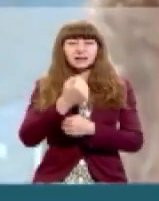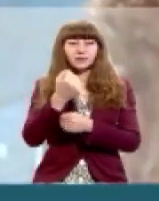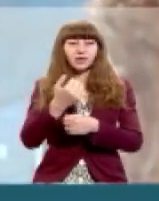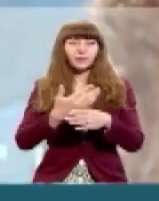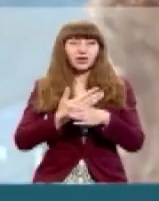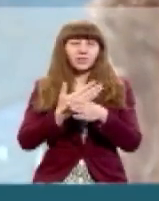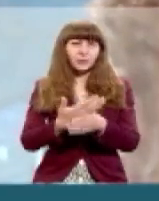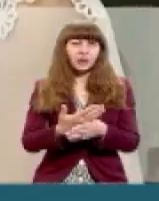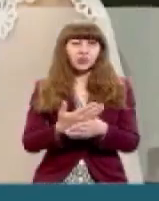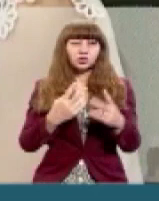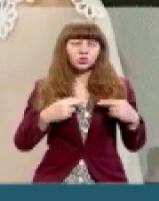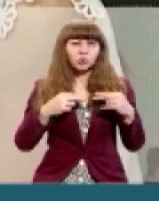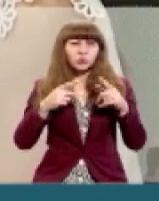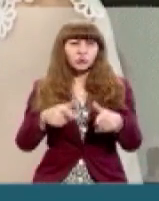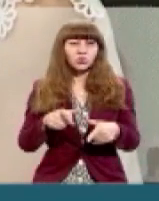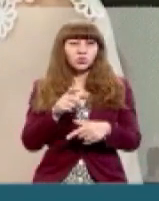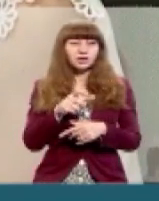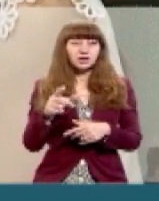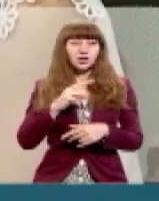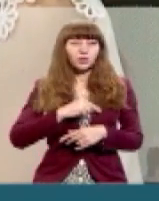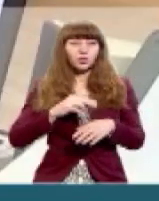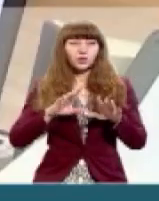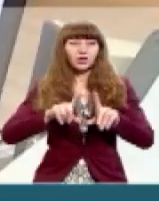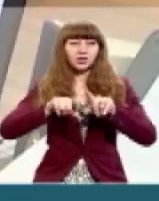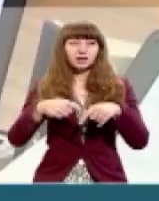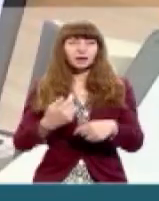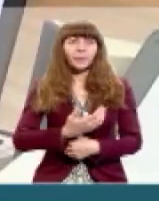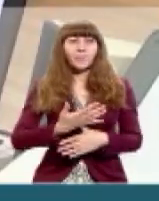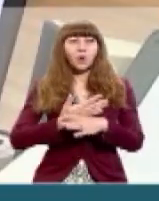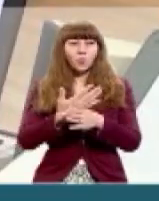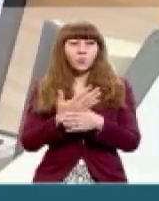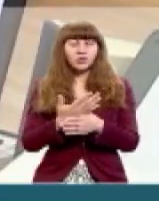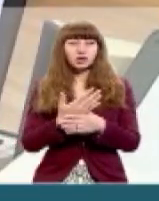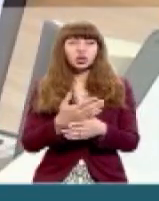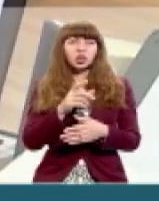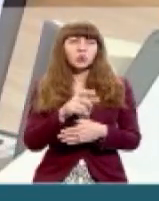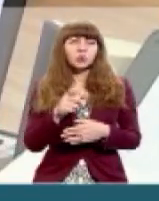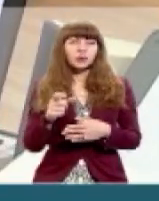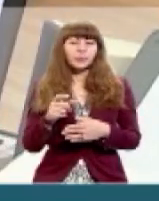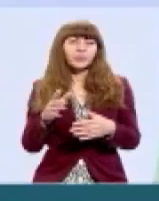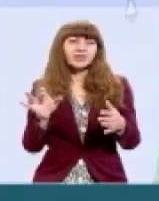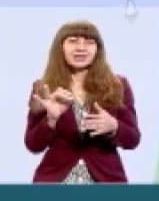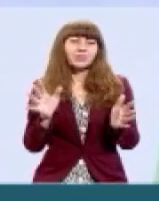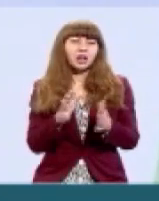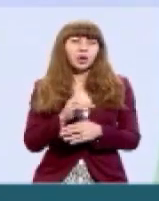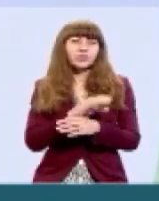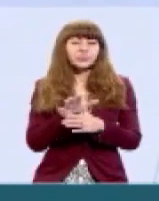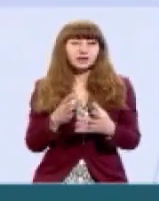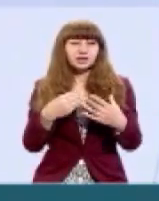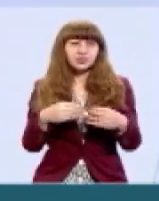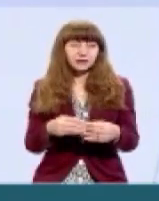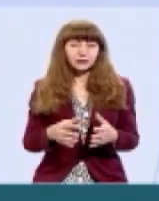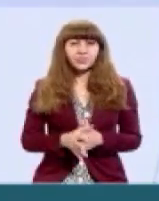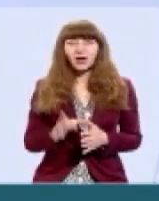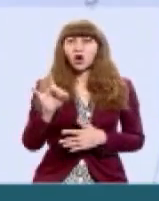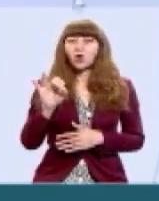предпринимателей, трудоустройству граждан на рабочие места. Оказывается, поддержка уязвимым слоям населения. В этом году в регионе стартовала новая программа «Аула Манаты».